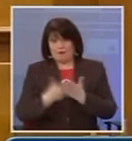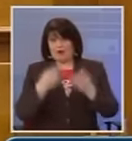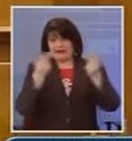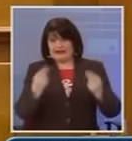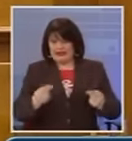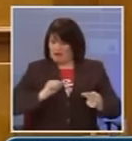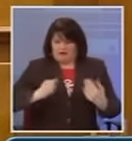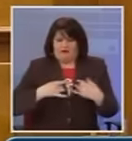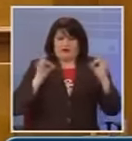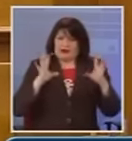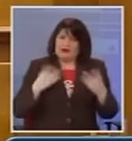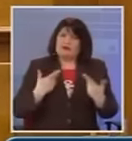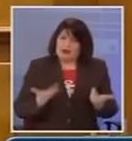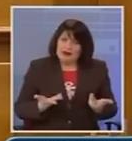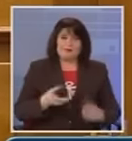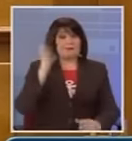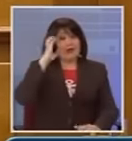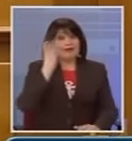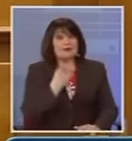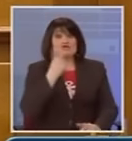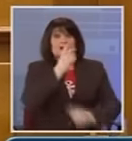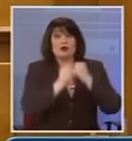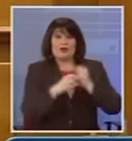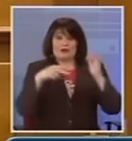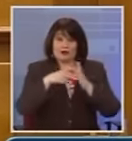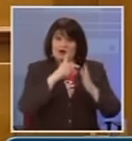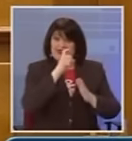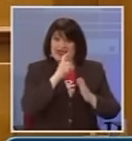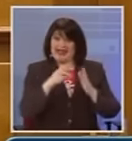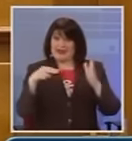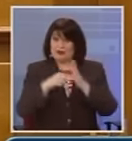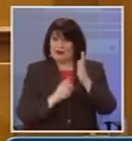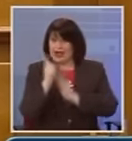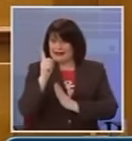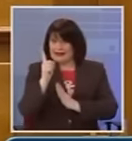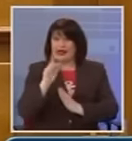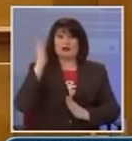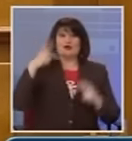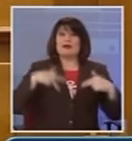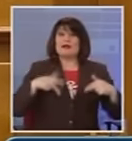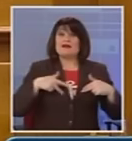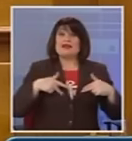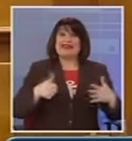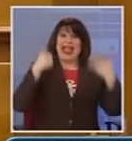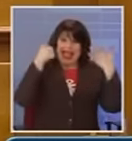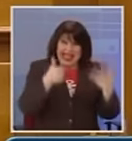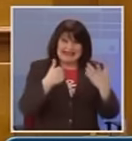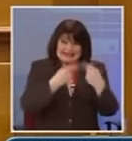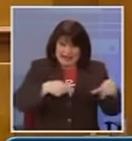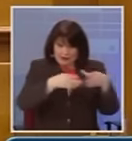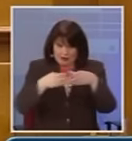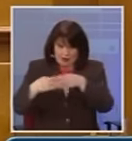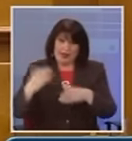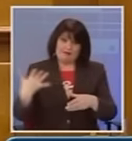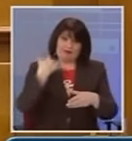να φοβηθούμε. Σας θυμίζω ότι τη διετία 2010 και 2011 η τότε κυβέρνηση έκανε 6 εξεταστικές επιτροπές εναντίον